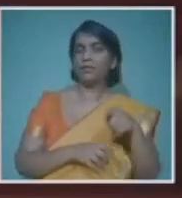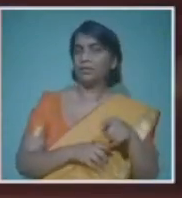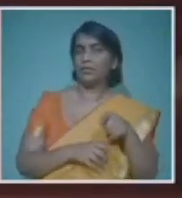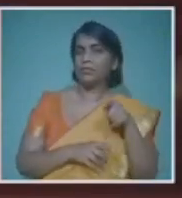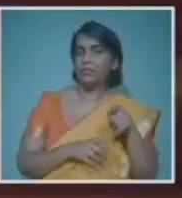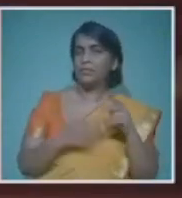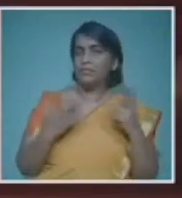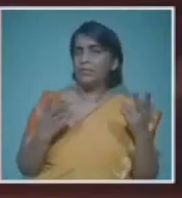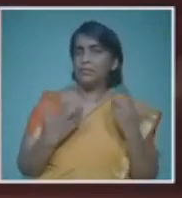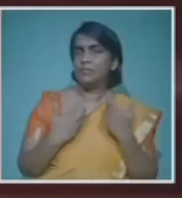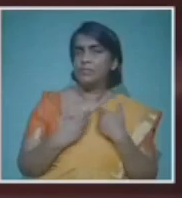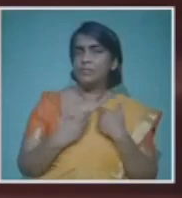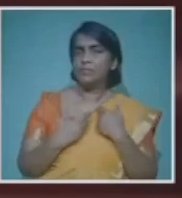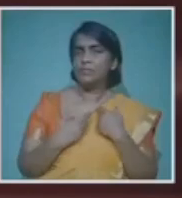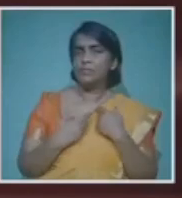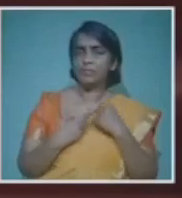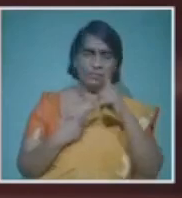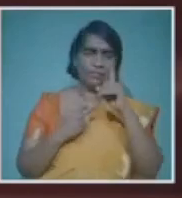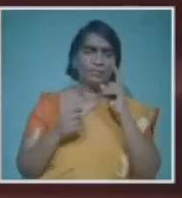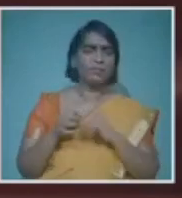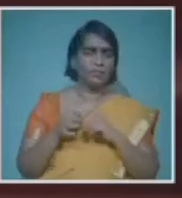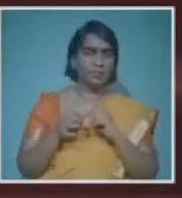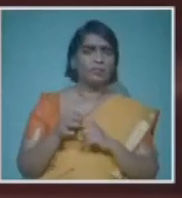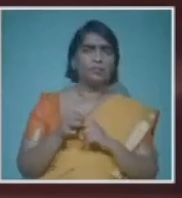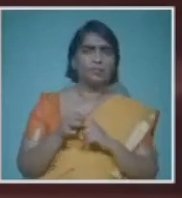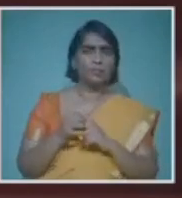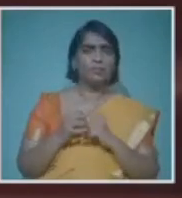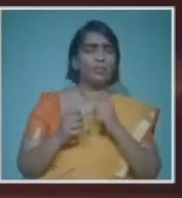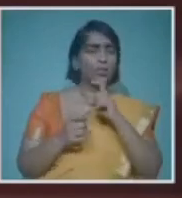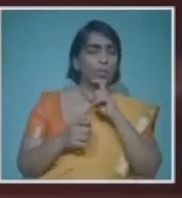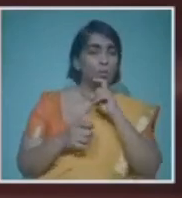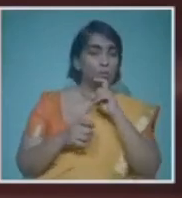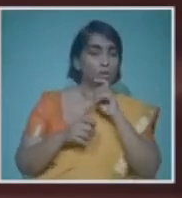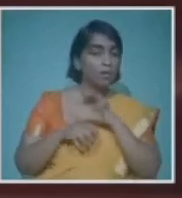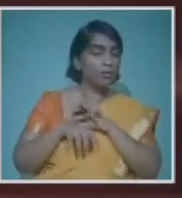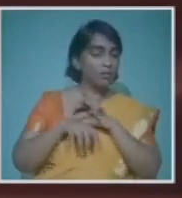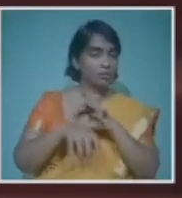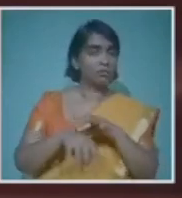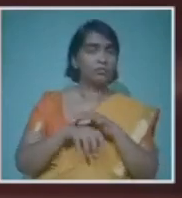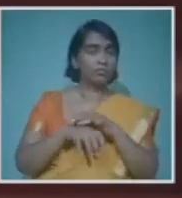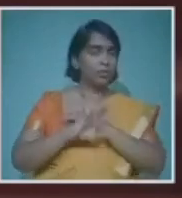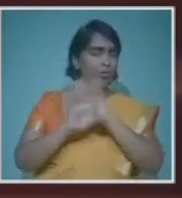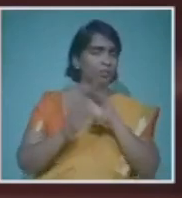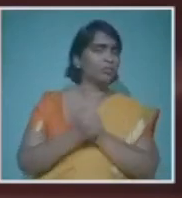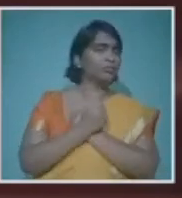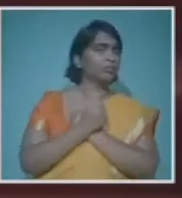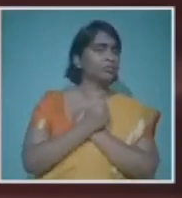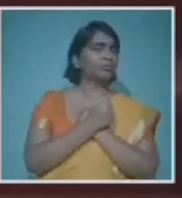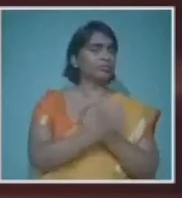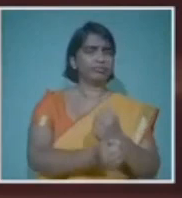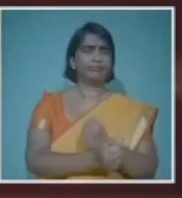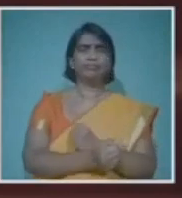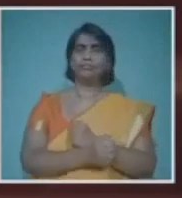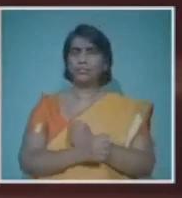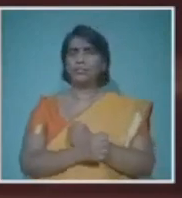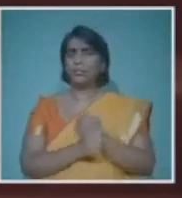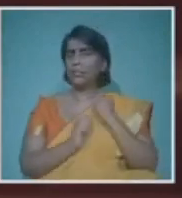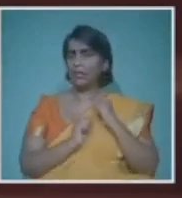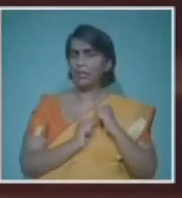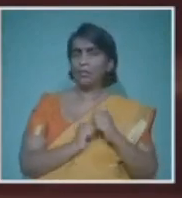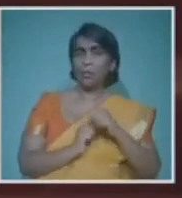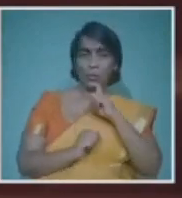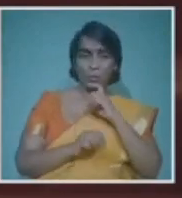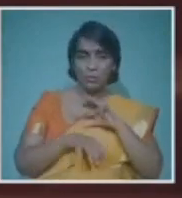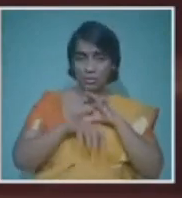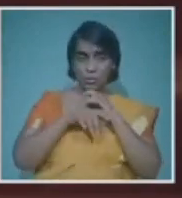බැරිද මම අහන්නේ මේකේ එක ප්‍රශ්නයක් තමයි උසාවියට ගෙනියන හැම මිනිහෙක්ම රිමාන්ඩ් කරවන්න දරන උත්සාහ කරන්නේ. ඇයි මේ උසාවියට